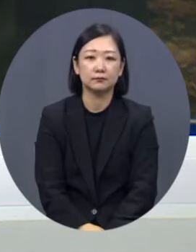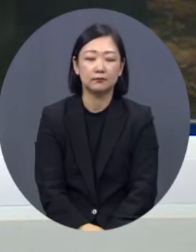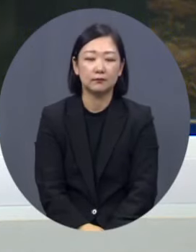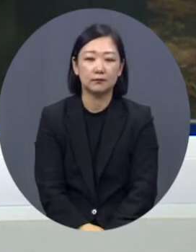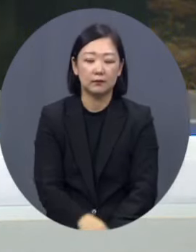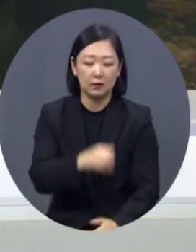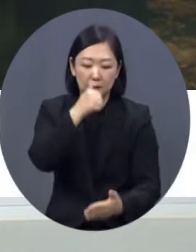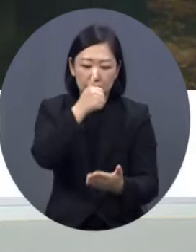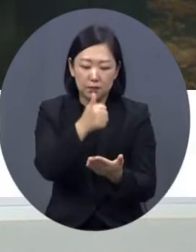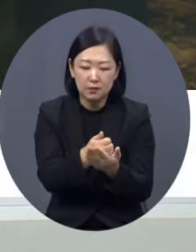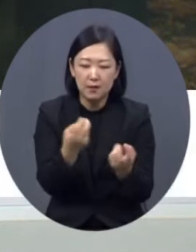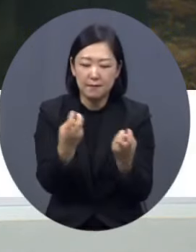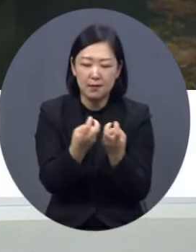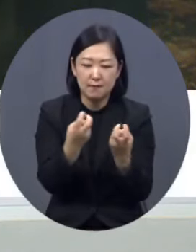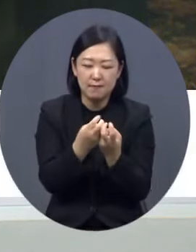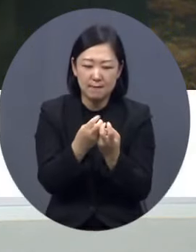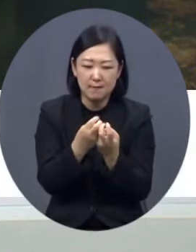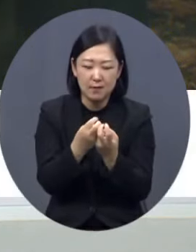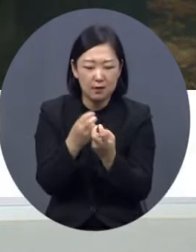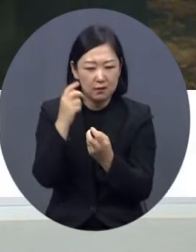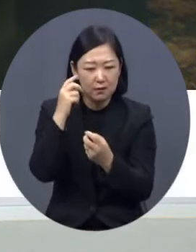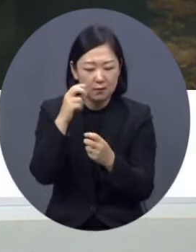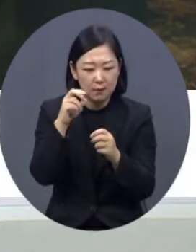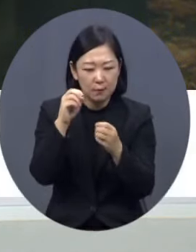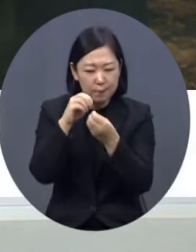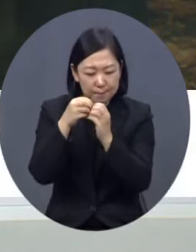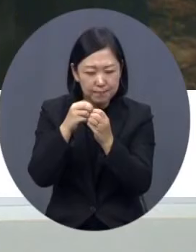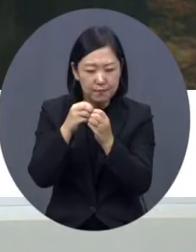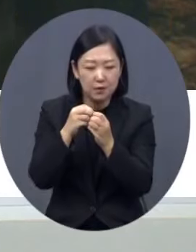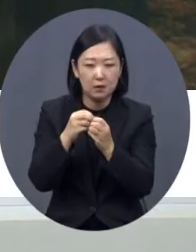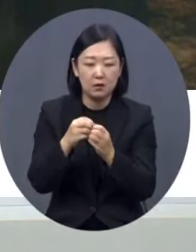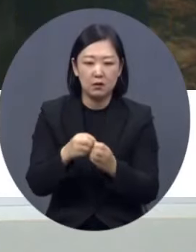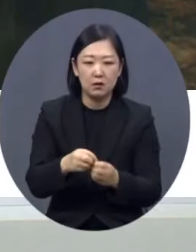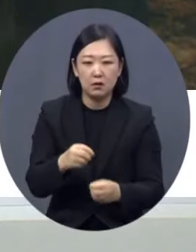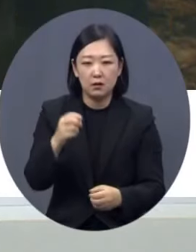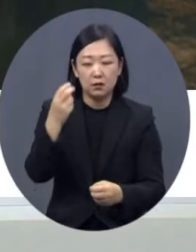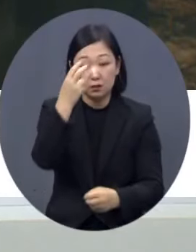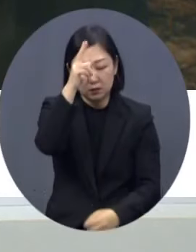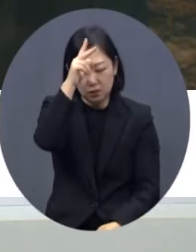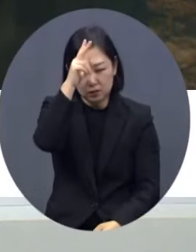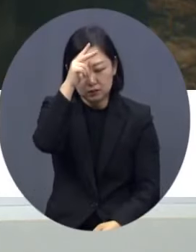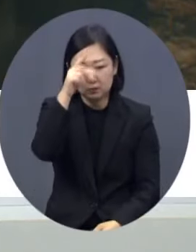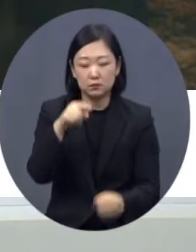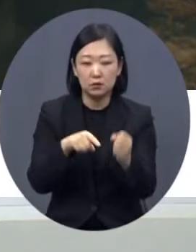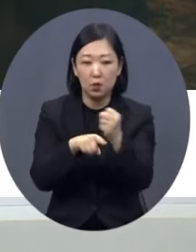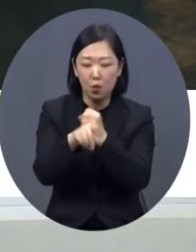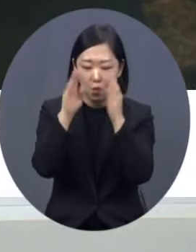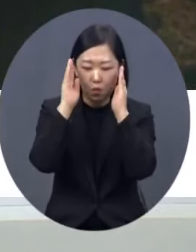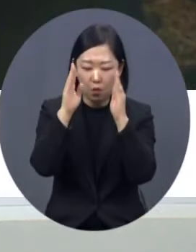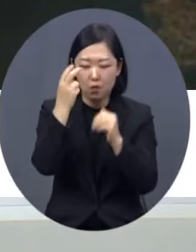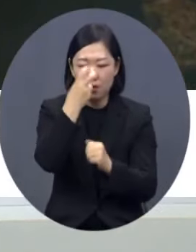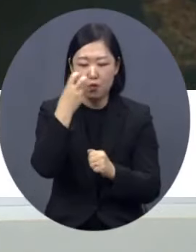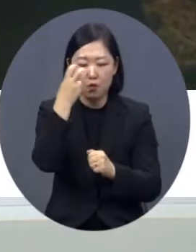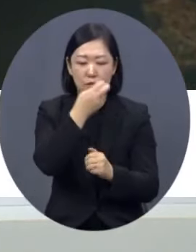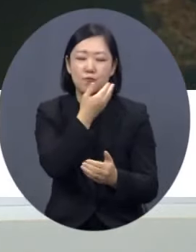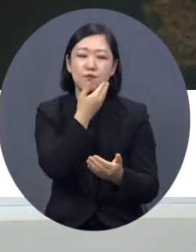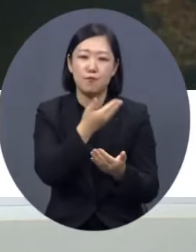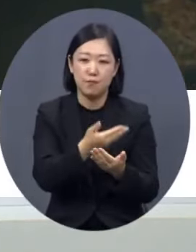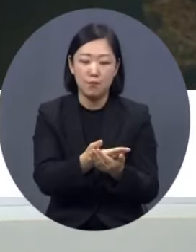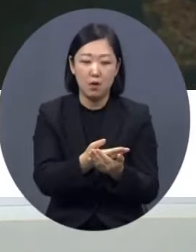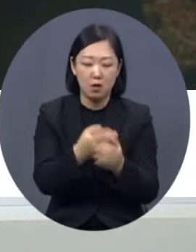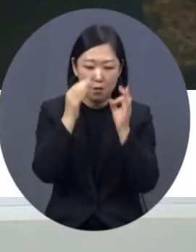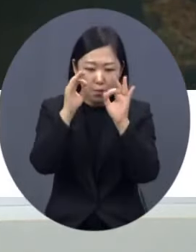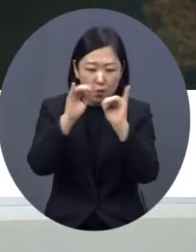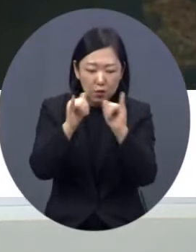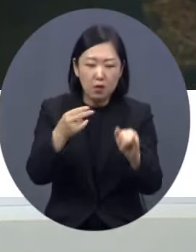범죄 수법이 교묘해지는 경찰의 과학 수사도 점점 중요해지고 있습니다 특히 목격자가 없는데